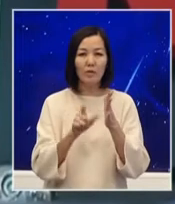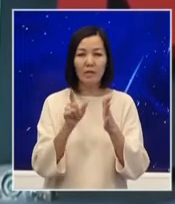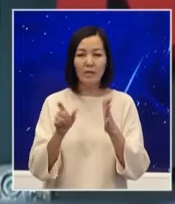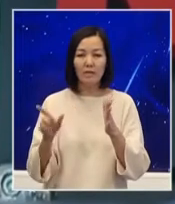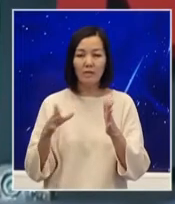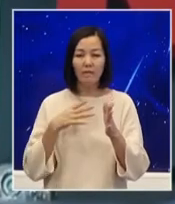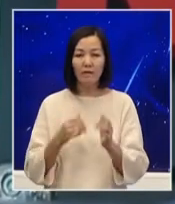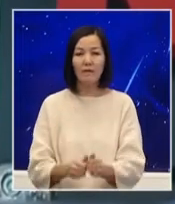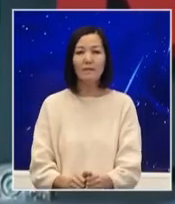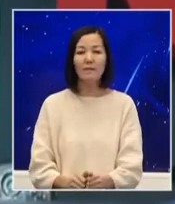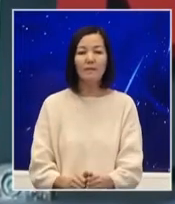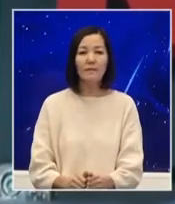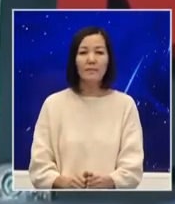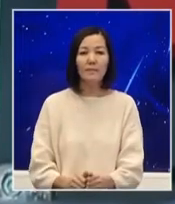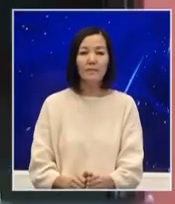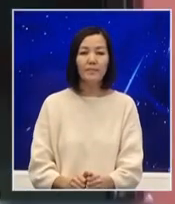более 160 пациентов.